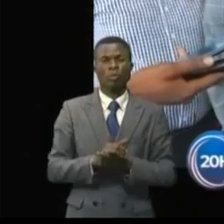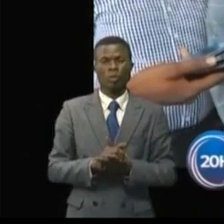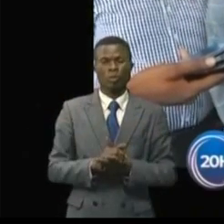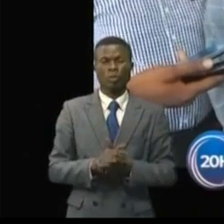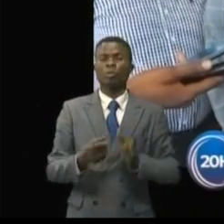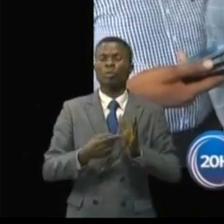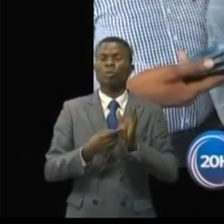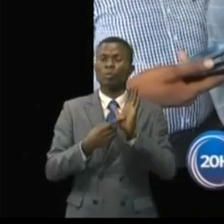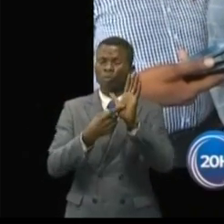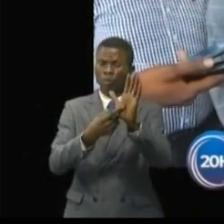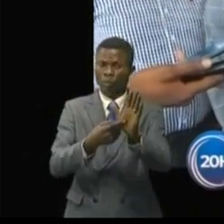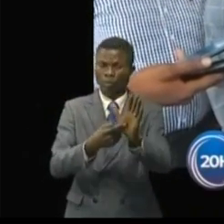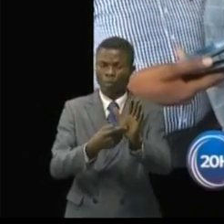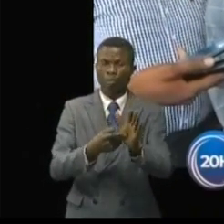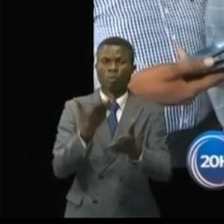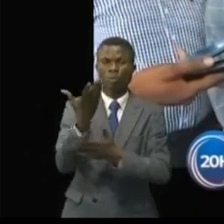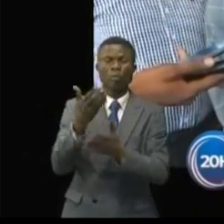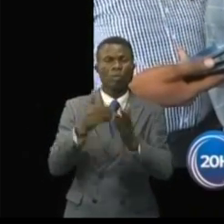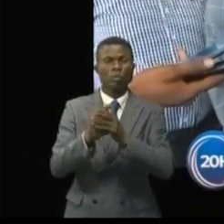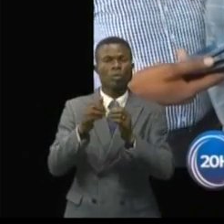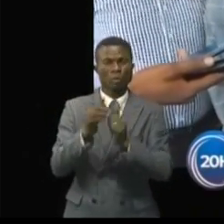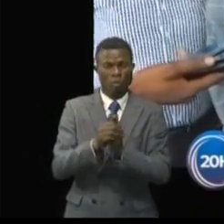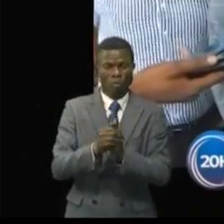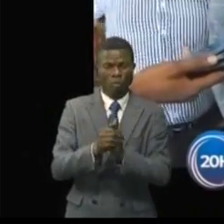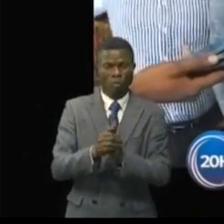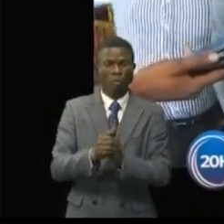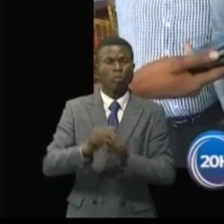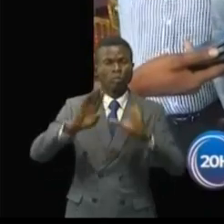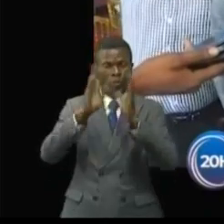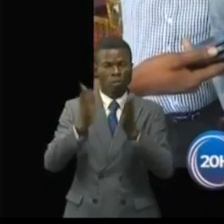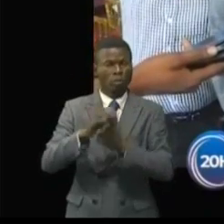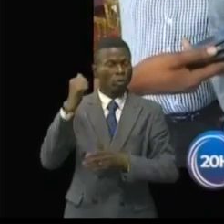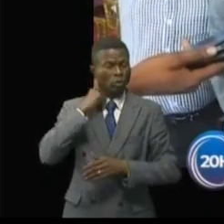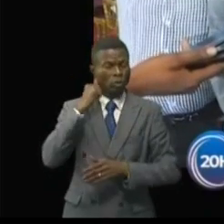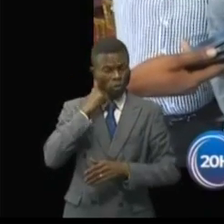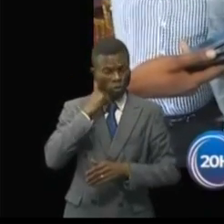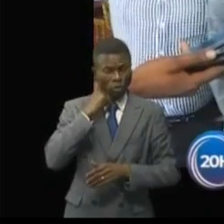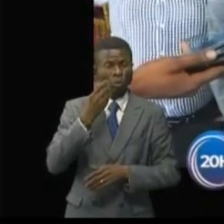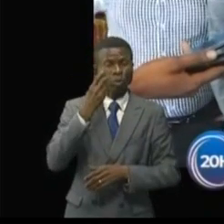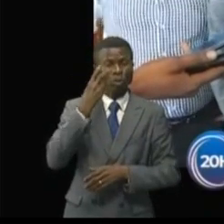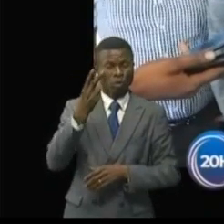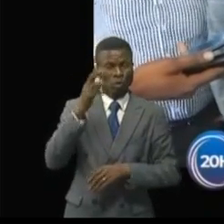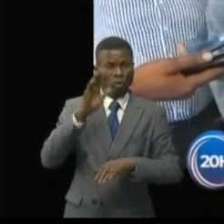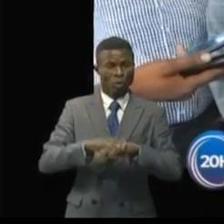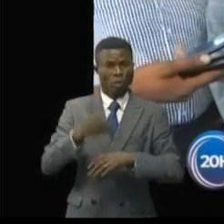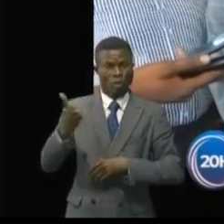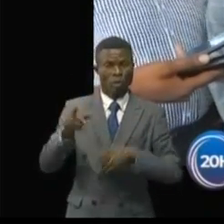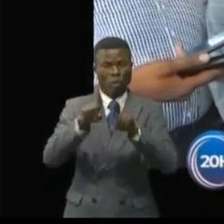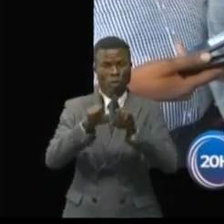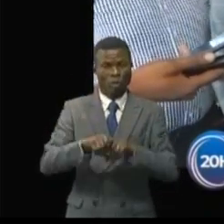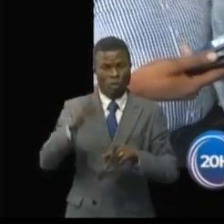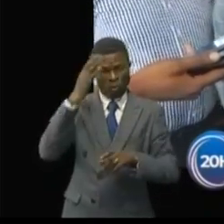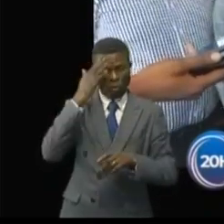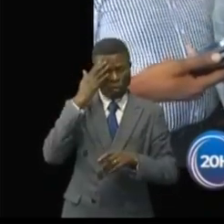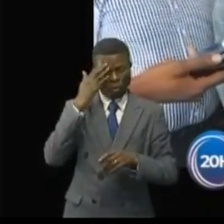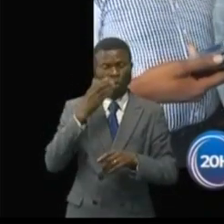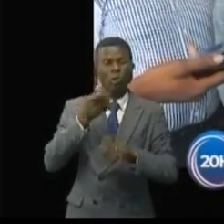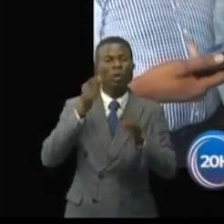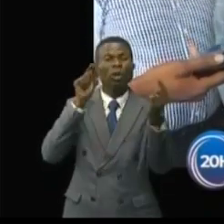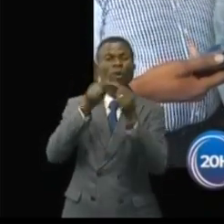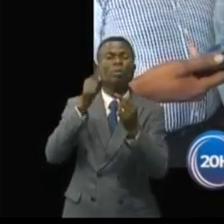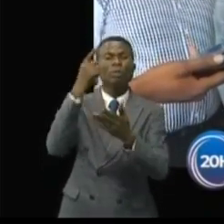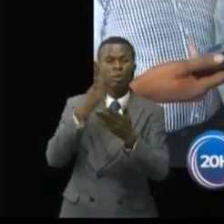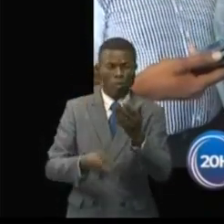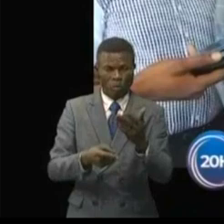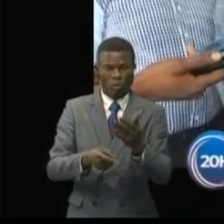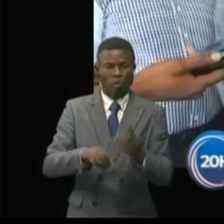présenter les excuses par rapport à ce que les médecins ont vécu, mais aussi connaître le soubassement de notre